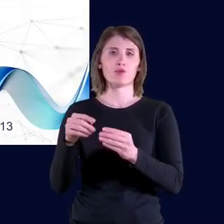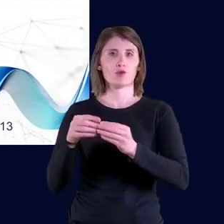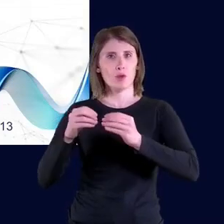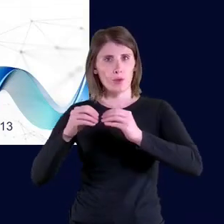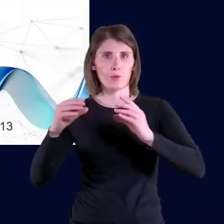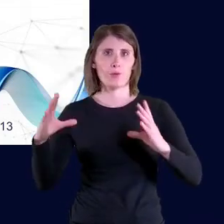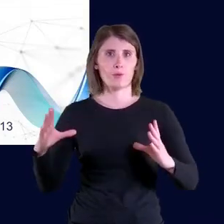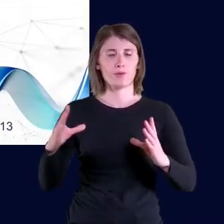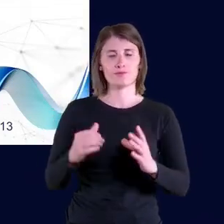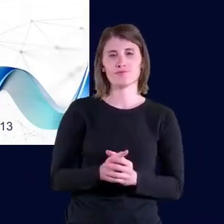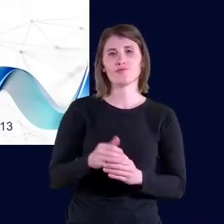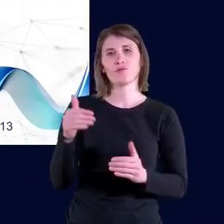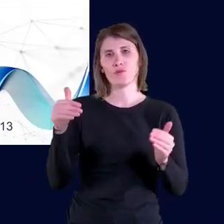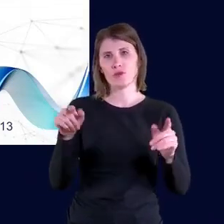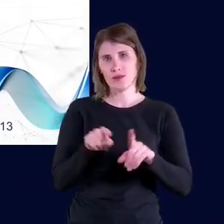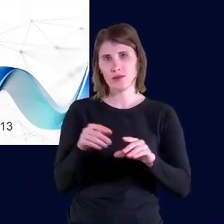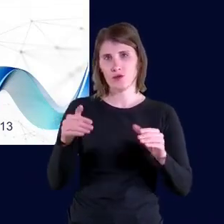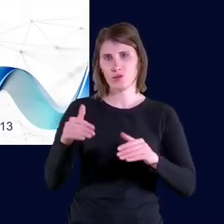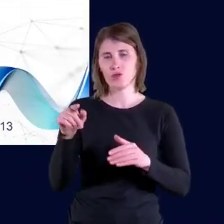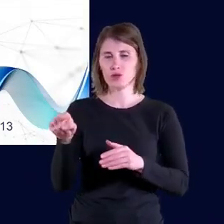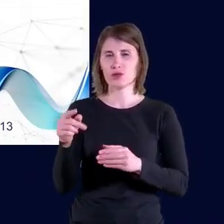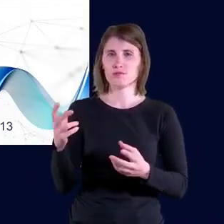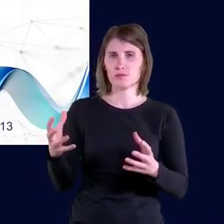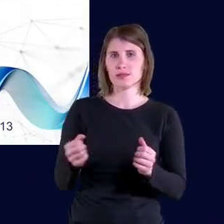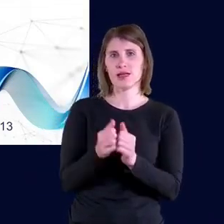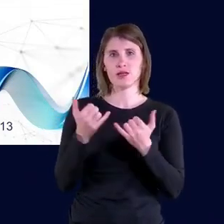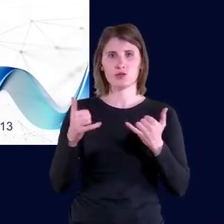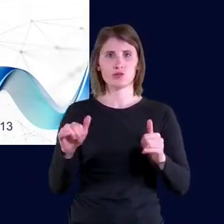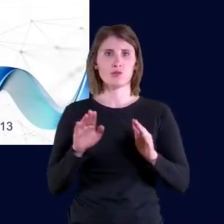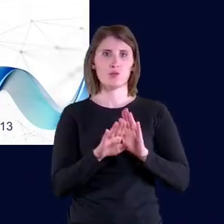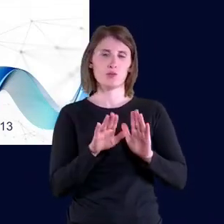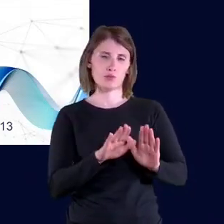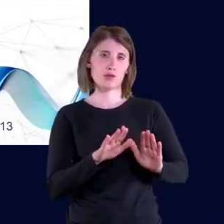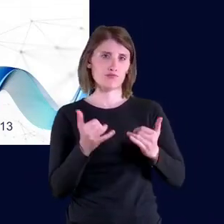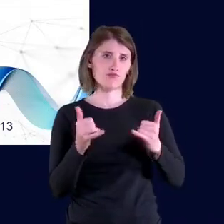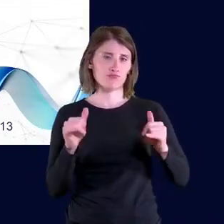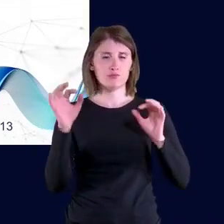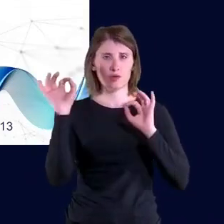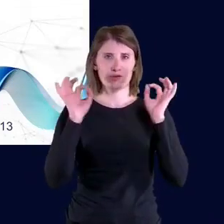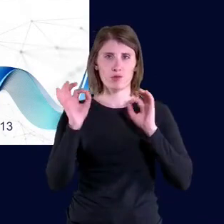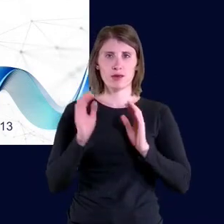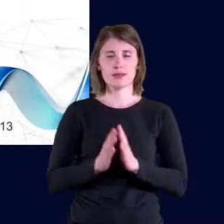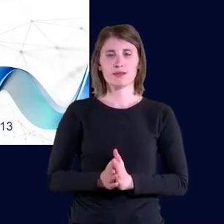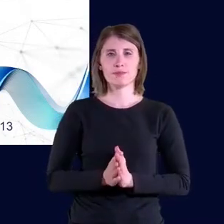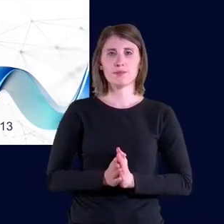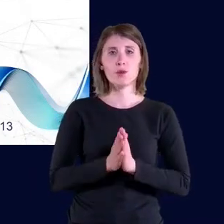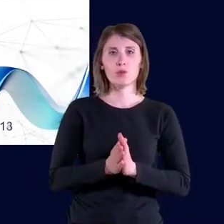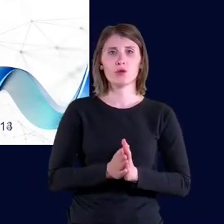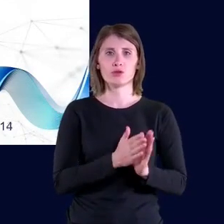się z pozostałymi informacja Poproszę kolejnych i